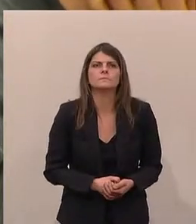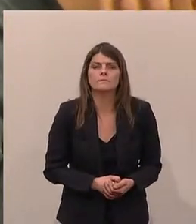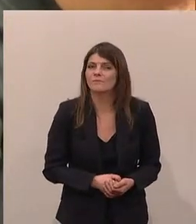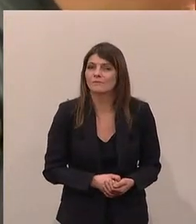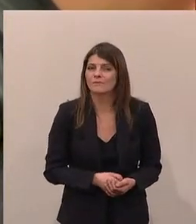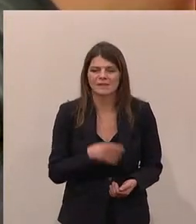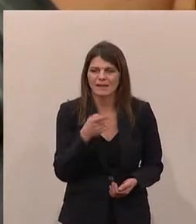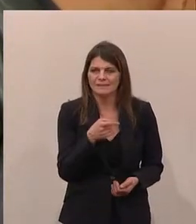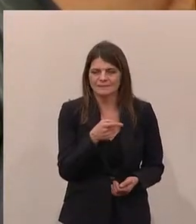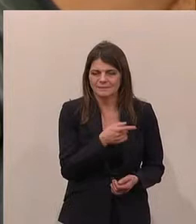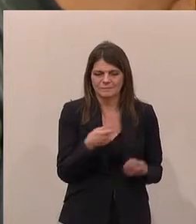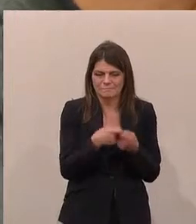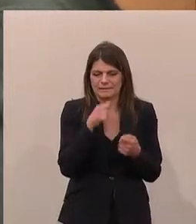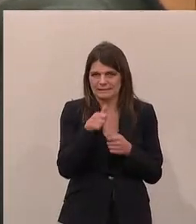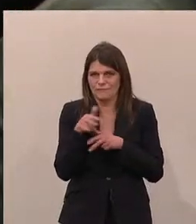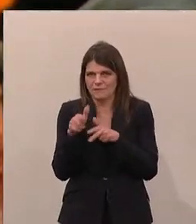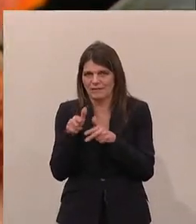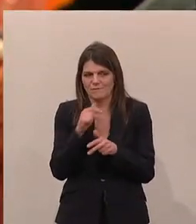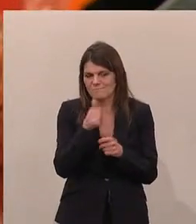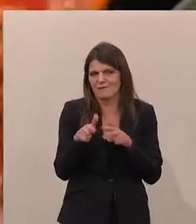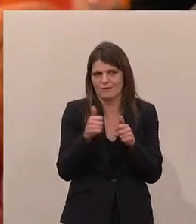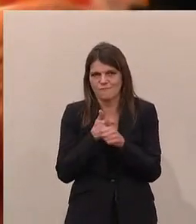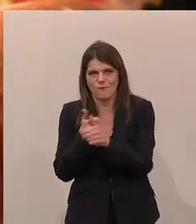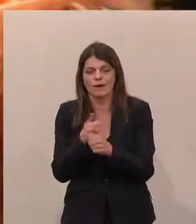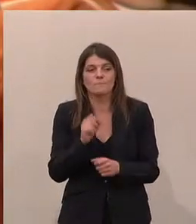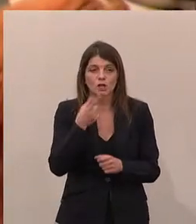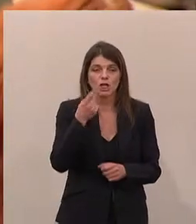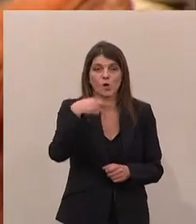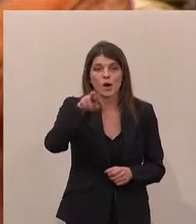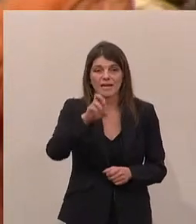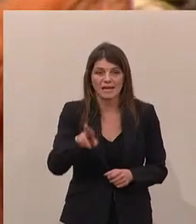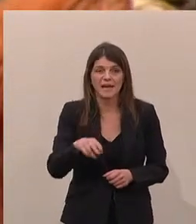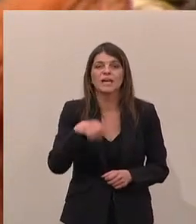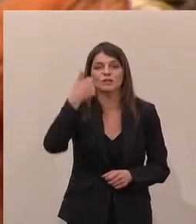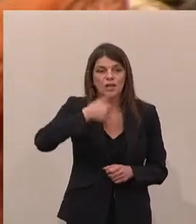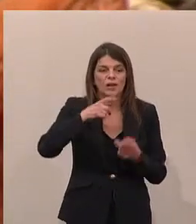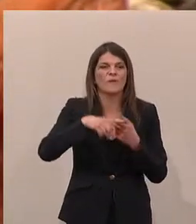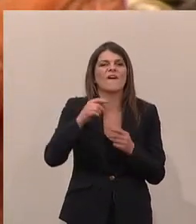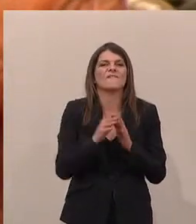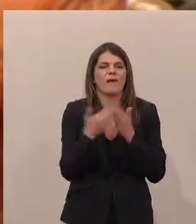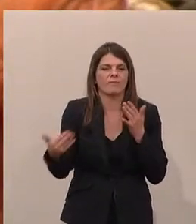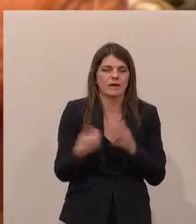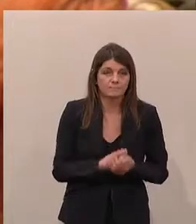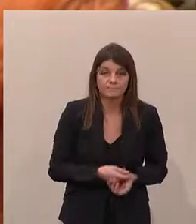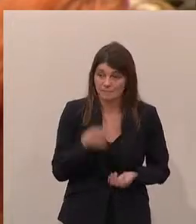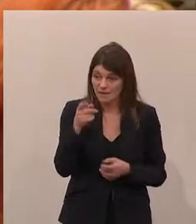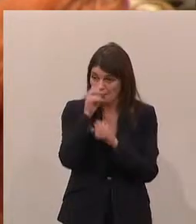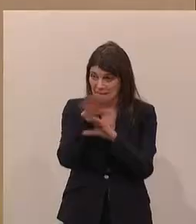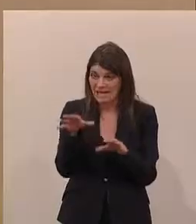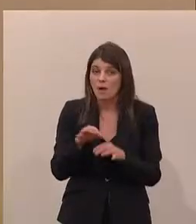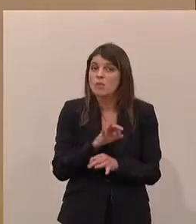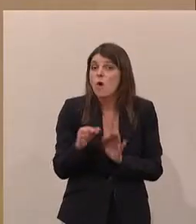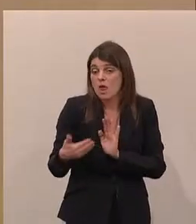die nicht regierungsnahen und regierungsfolgenden Medien, insbesondere Kurier, Standard und Falter, mit diesen Medien auf das